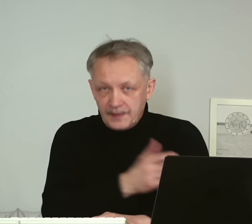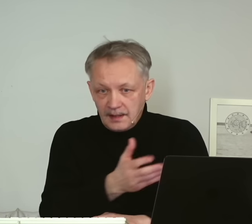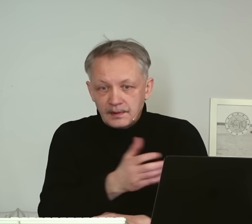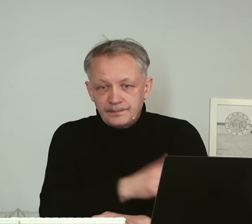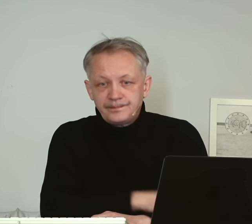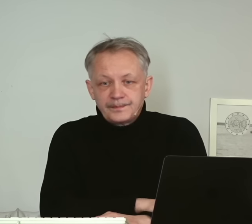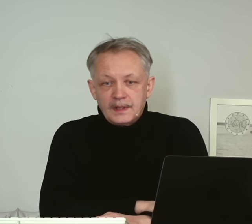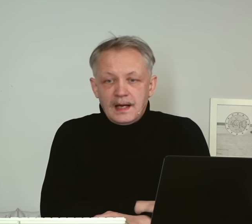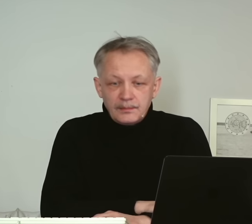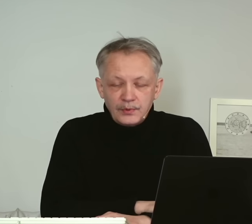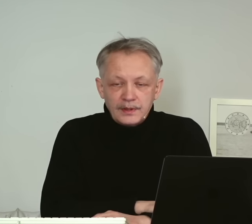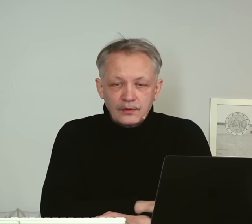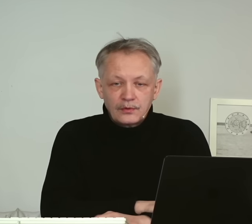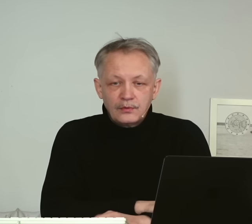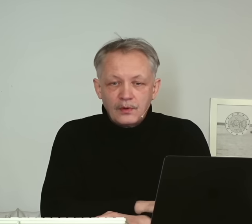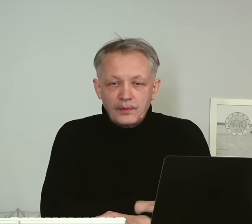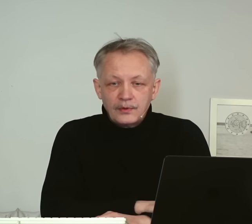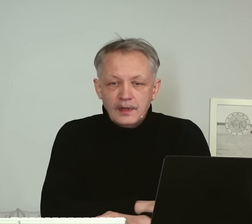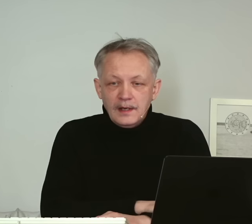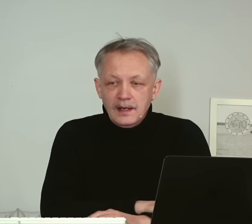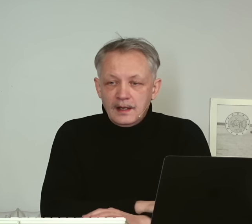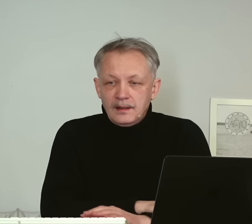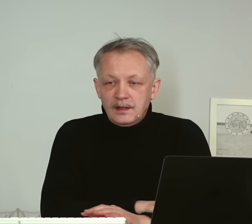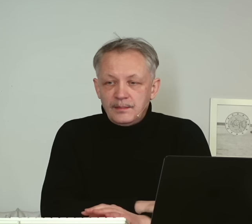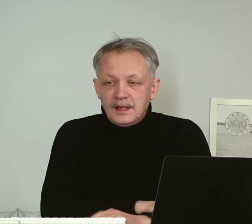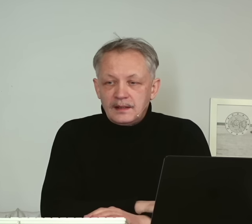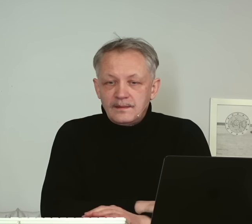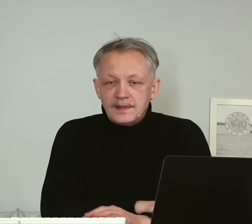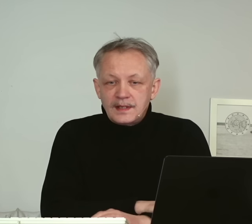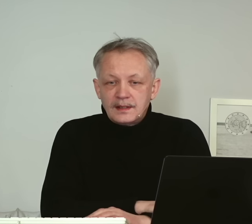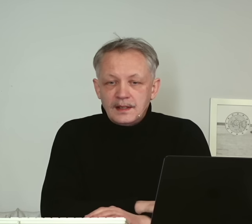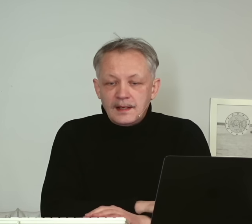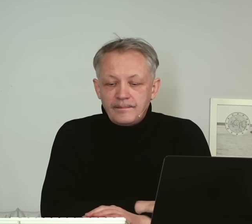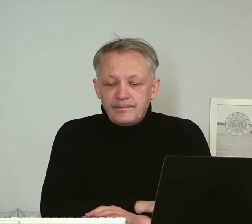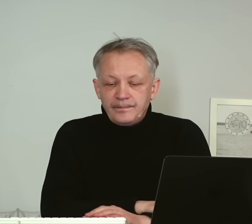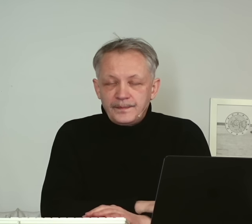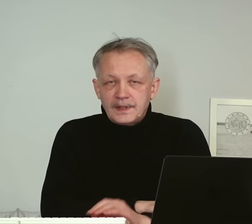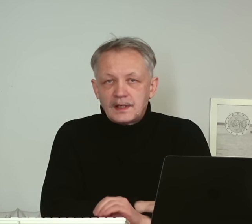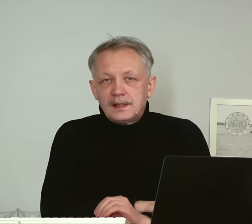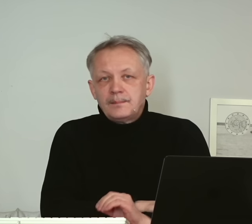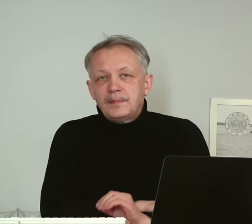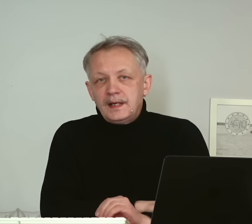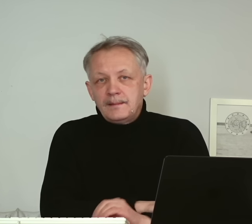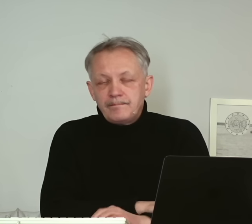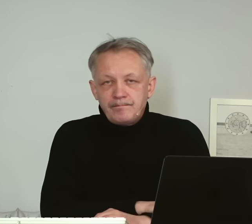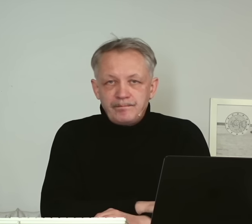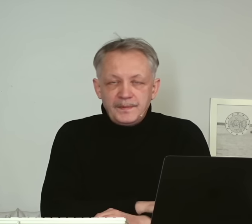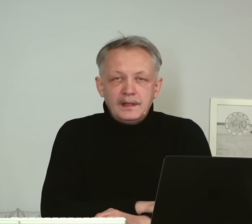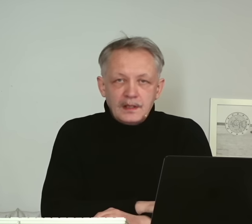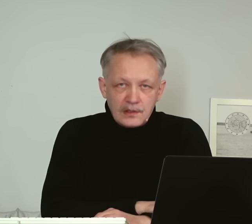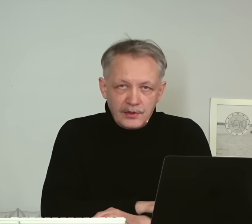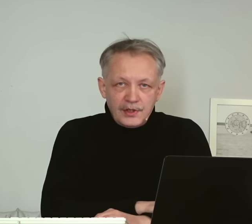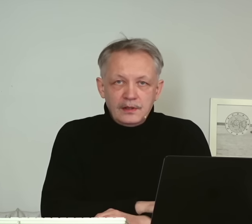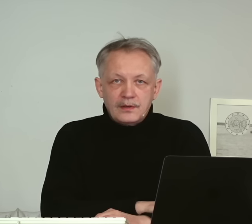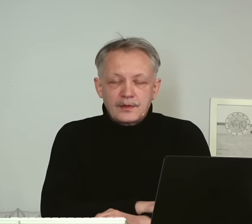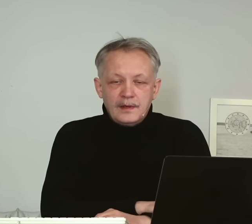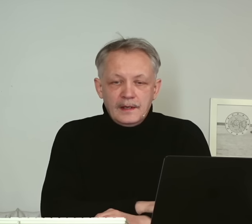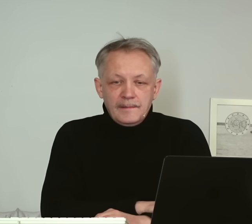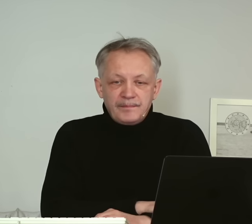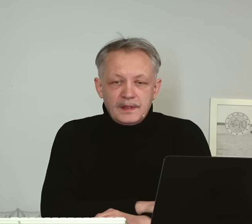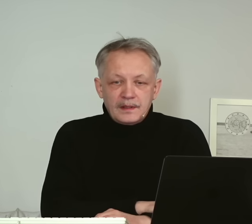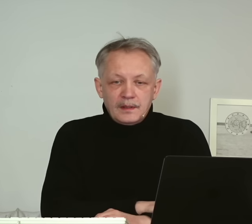karui. Taip, gali būti ir tokių nuomonių. Bet vis tik tai yra labai netikslios